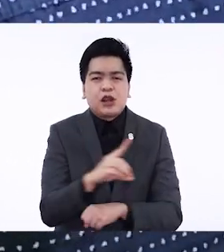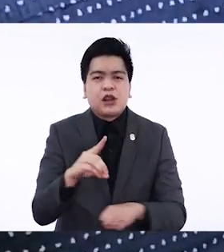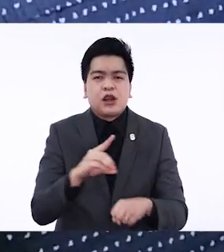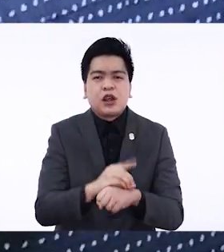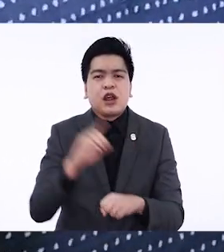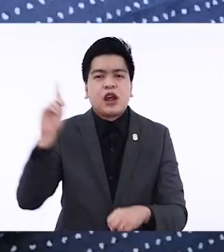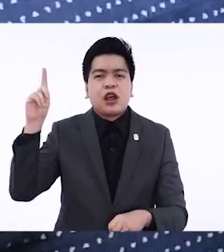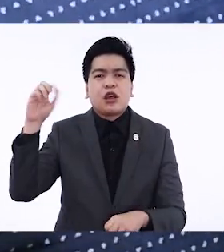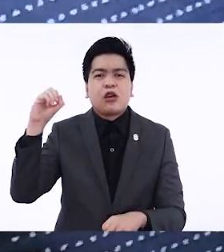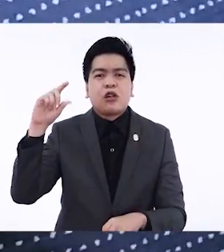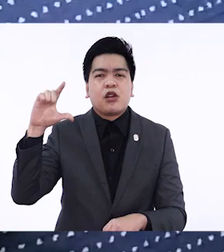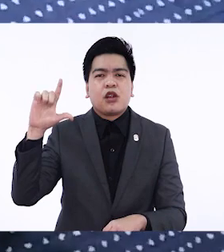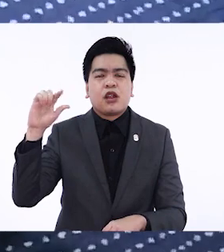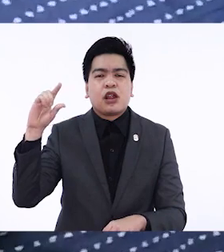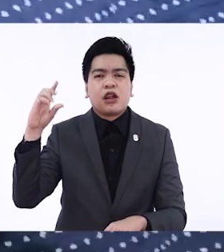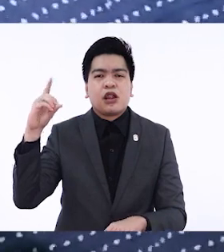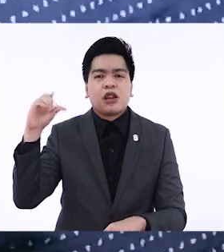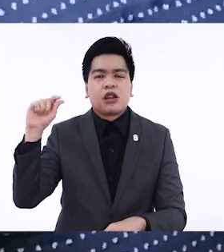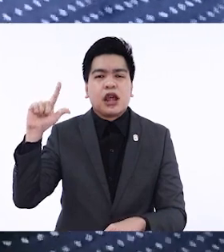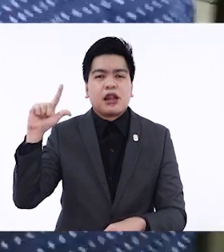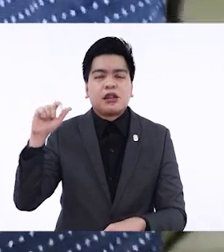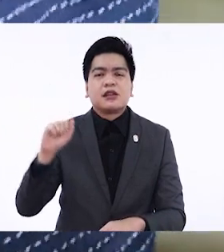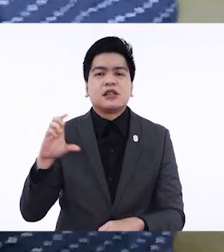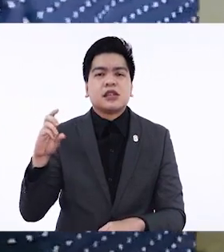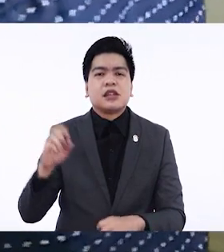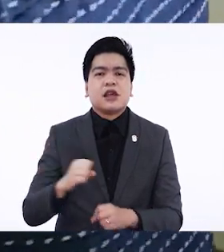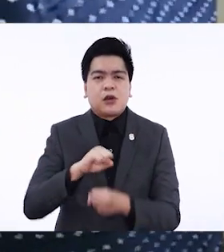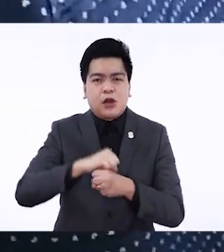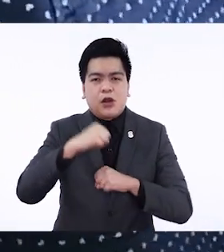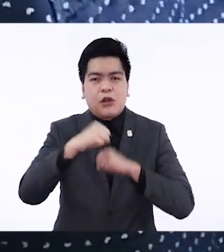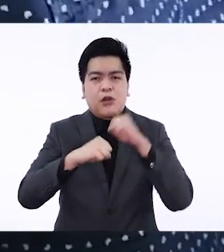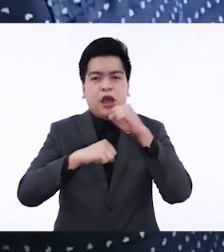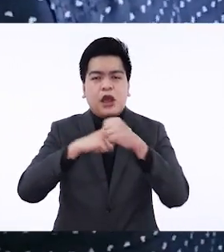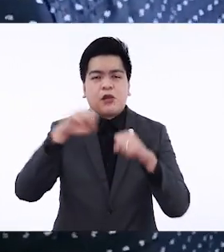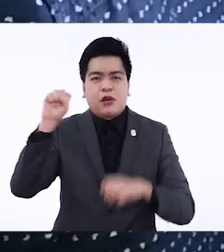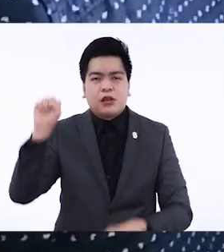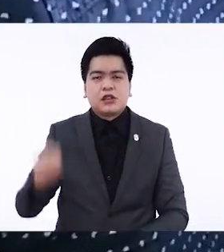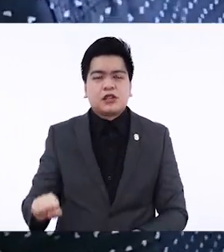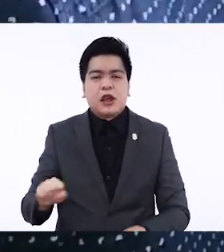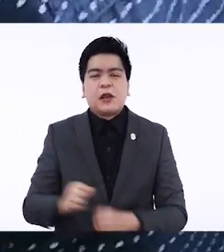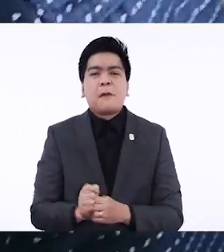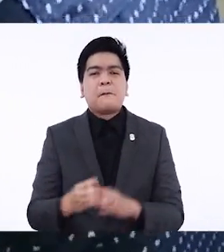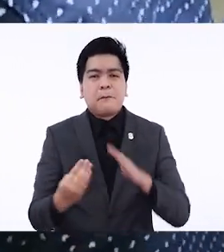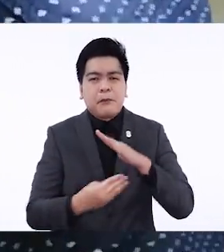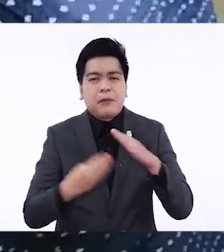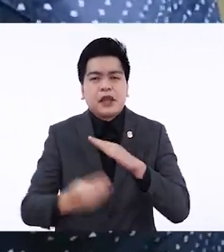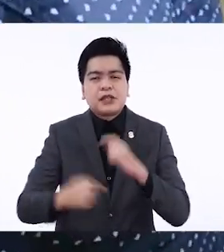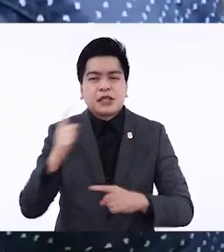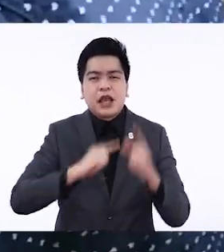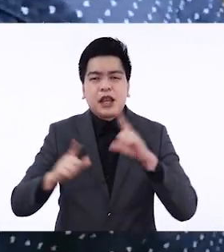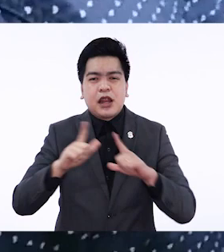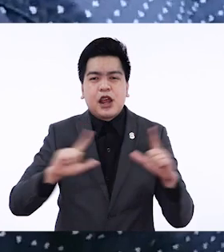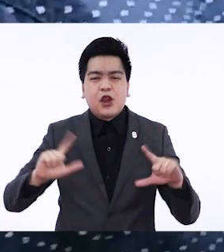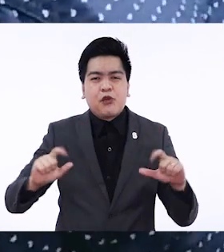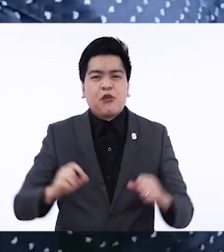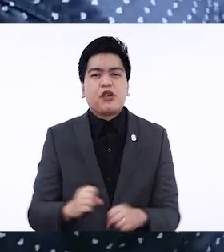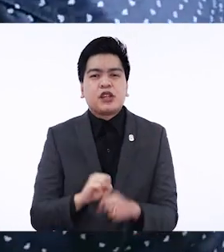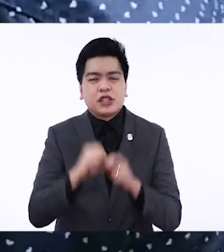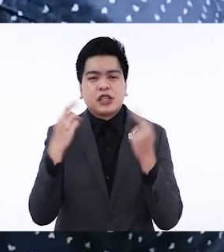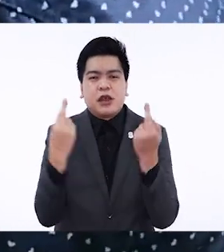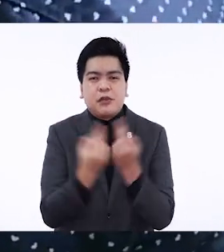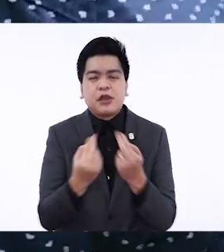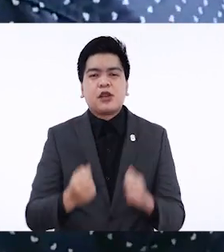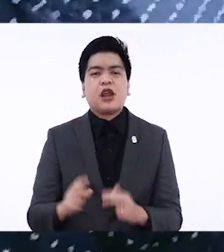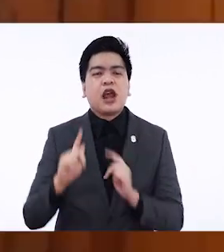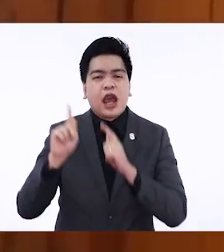ng Coronadal City, South Cotabato ng Basic Sign Language Seminar na dinaluhan ng mga may tungkulin sa iba't ibang